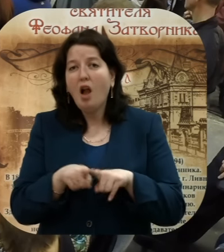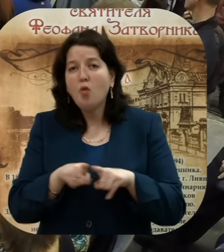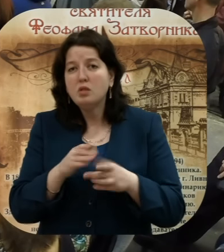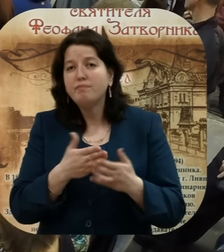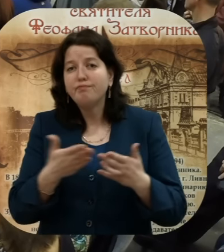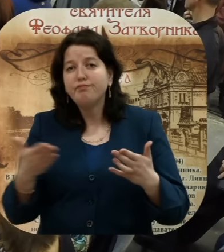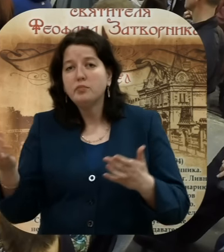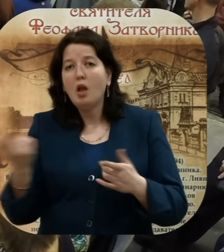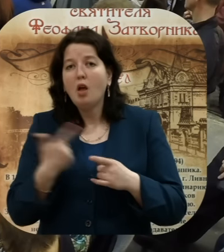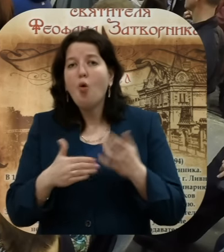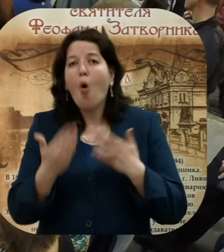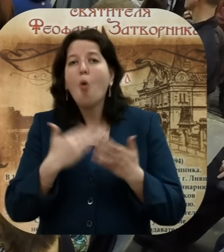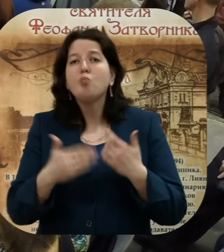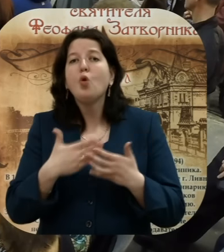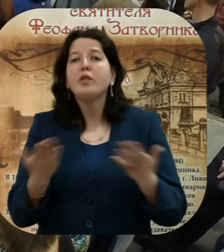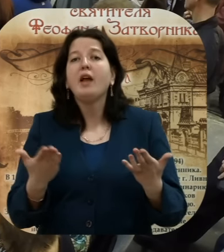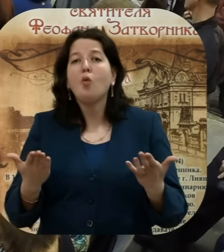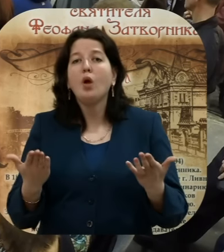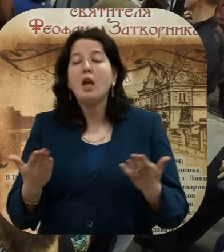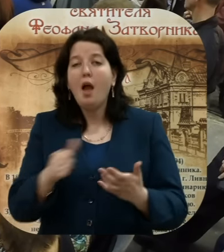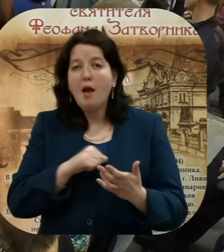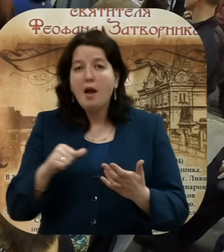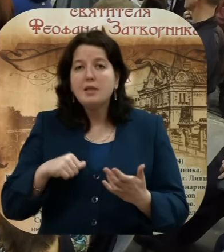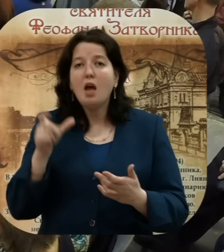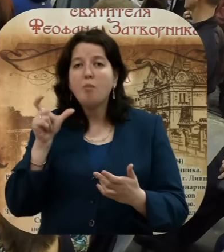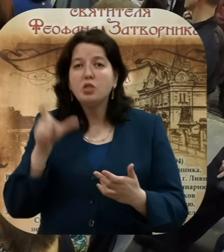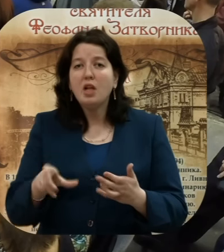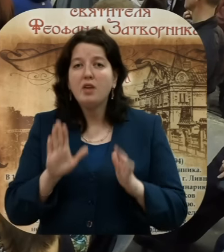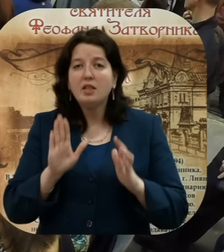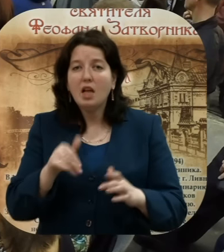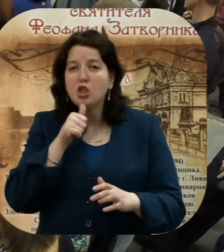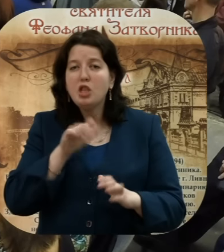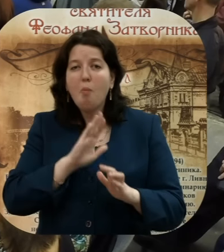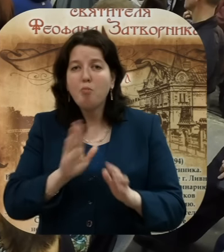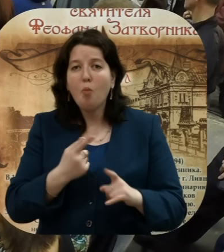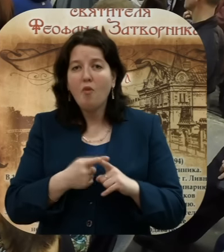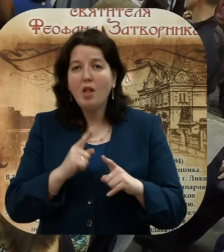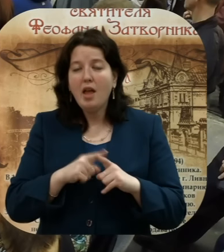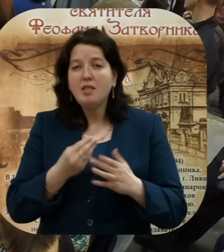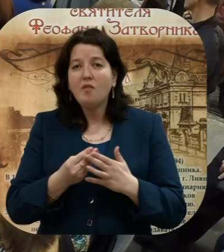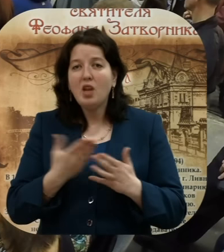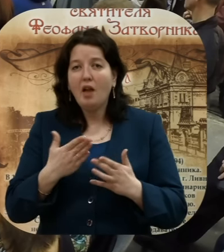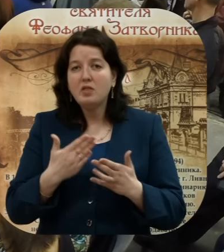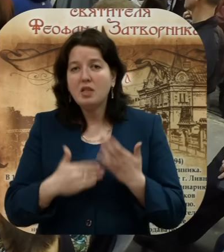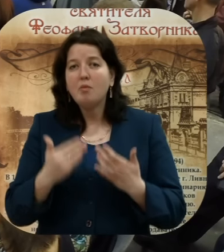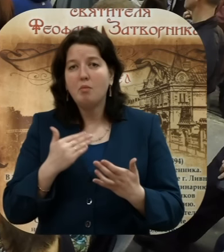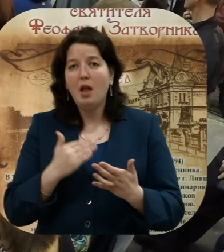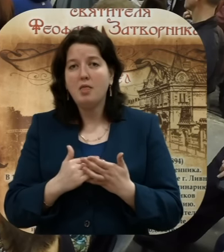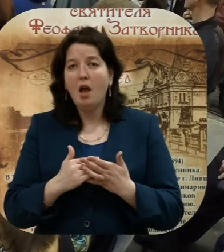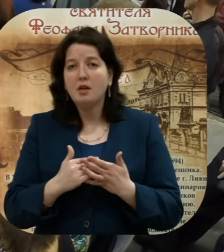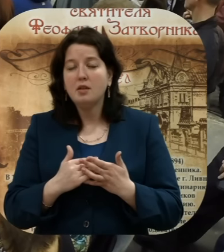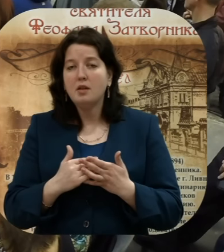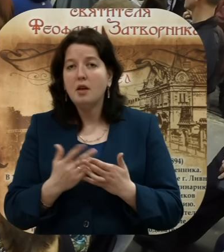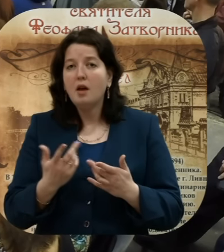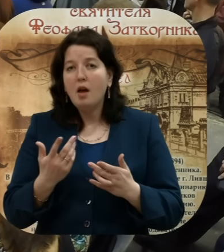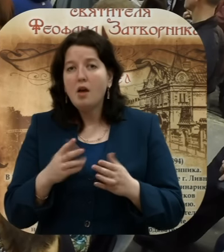плод. А сами никогда даже и не вкусили этого драгоценного плода.